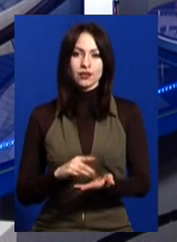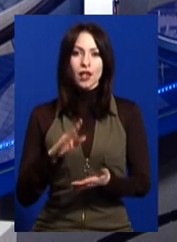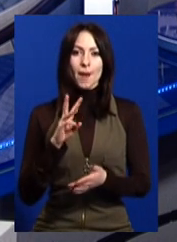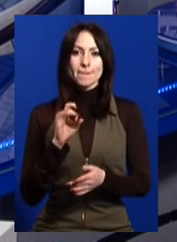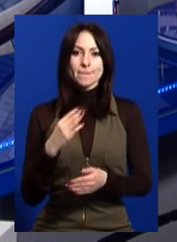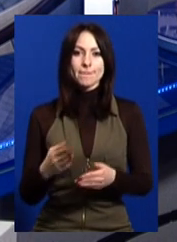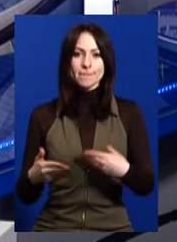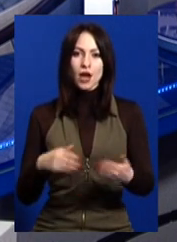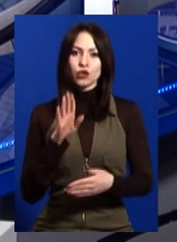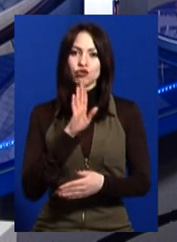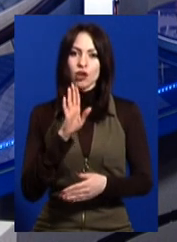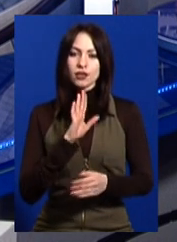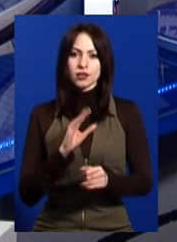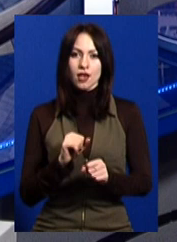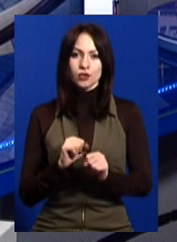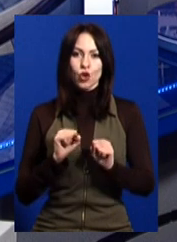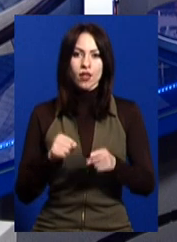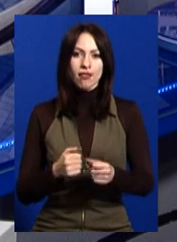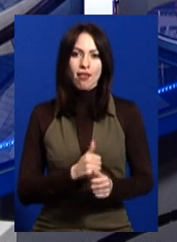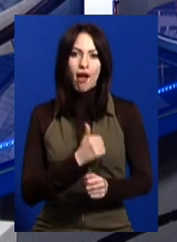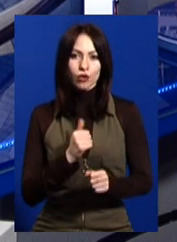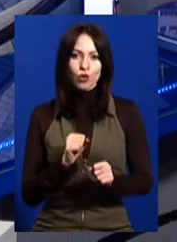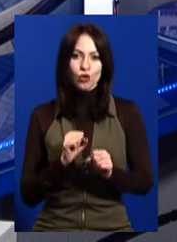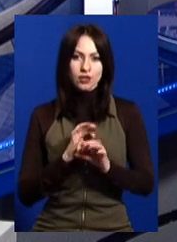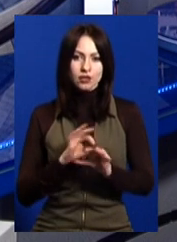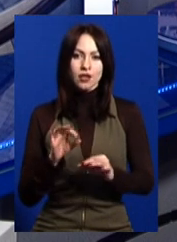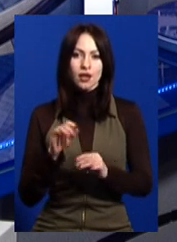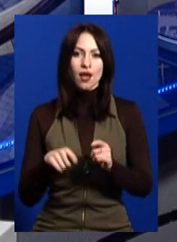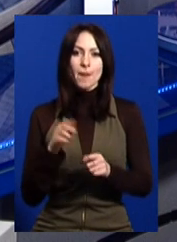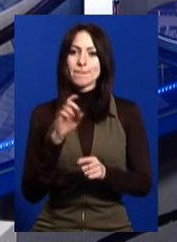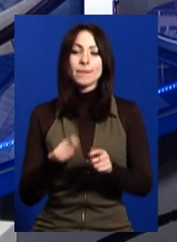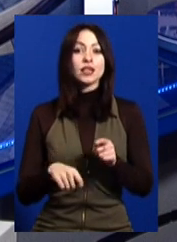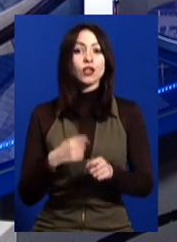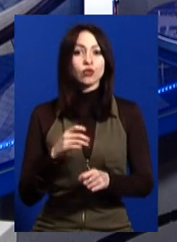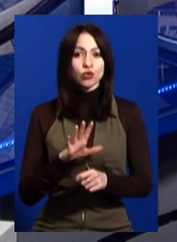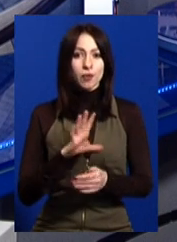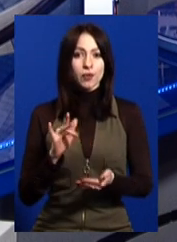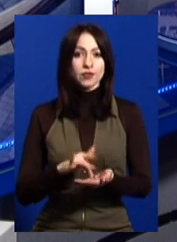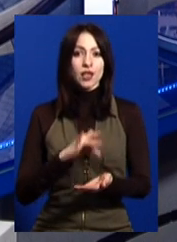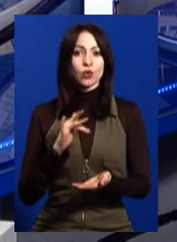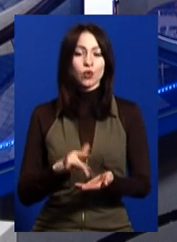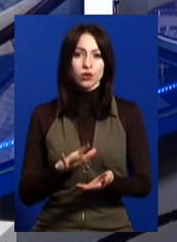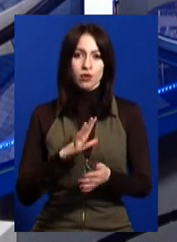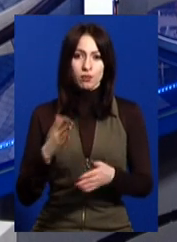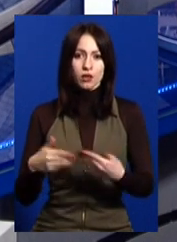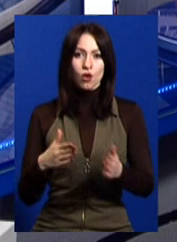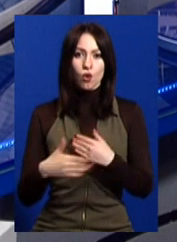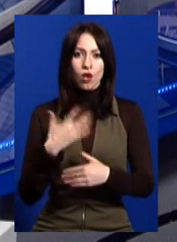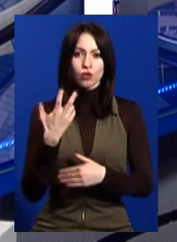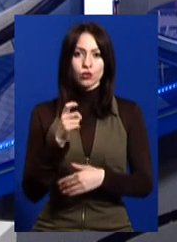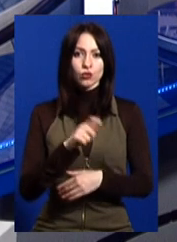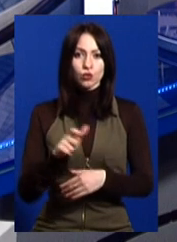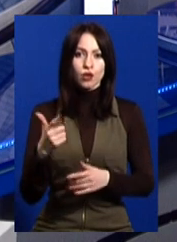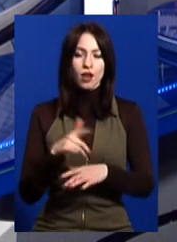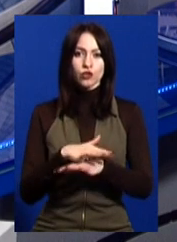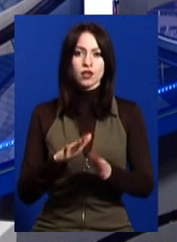Марш жіночої солідарності пройшов без порушень. Центром міста пройшли близько 300 людей.